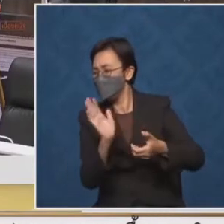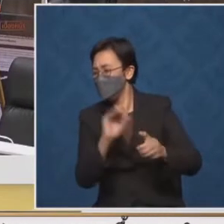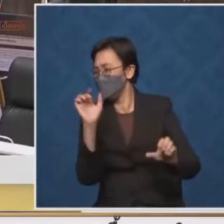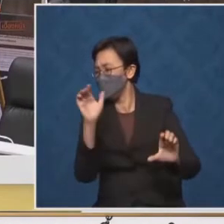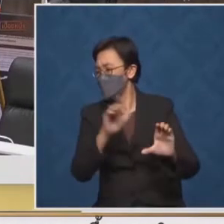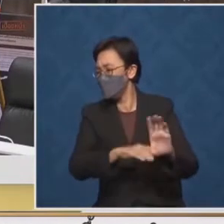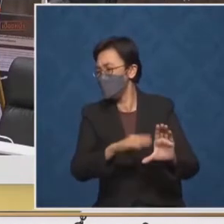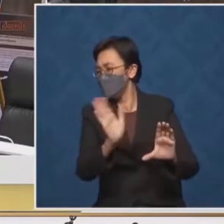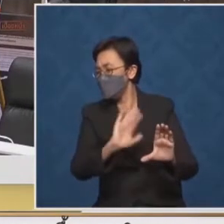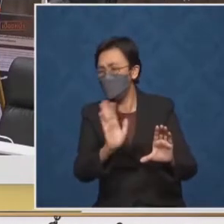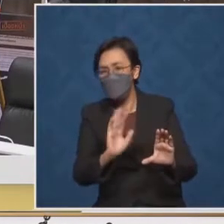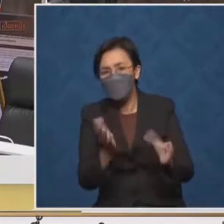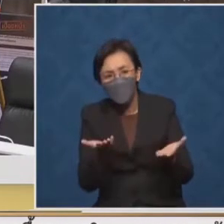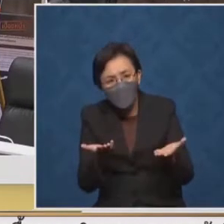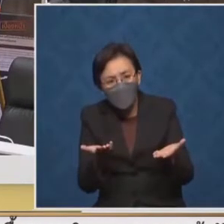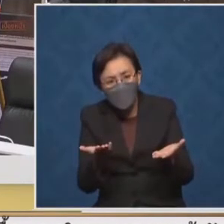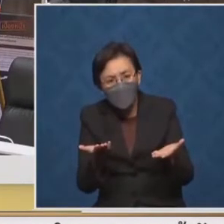ง